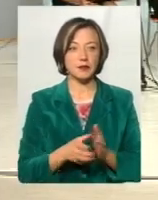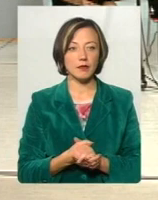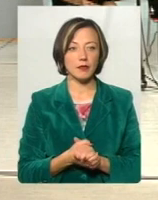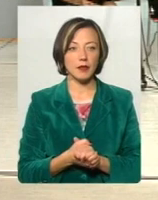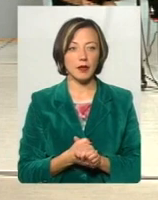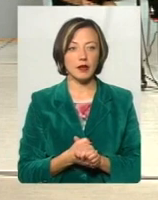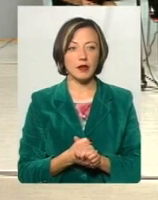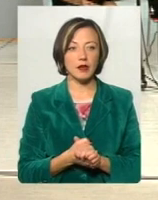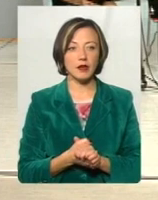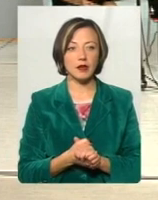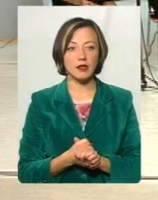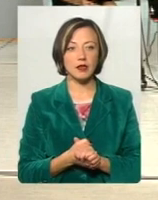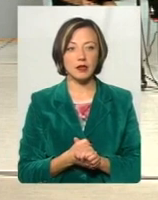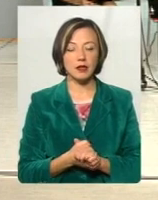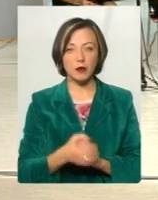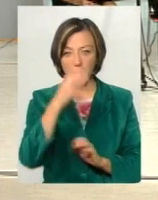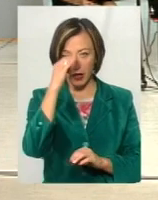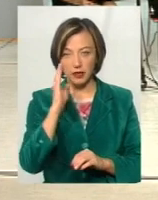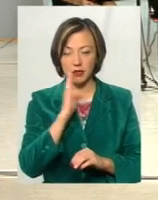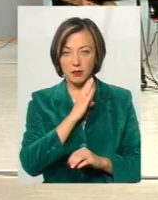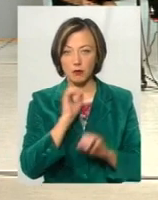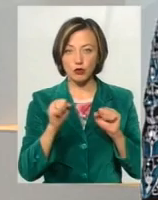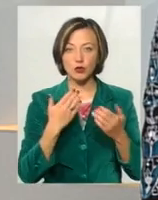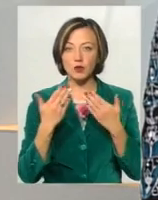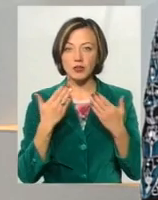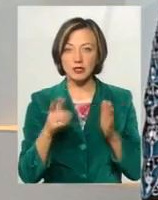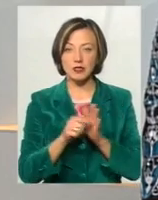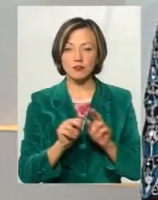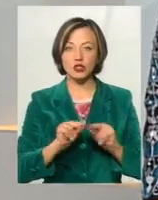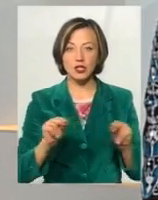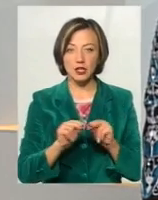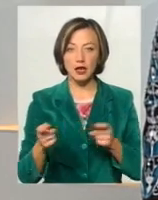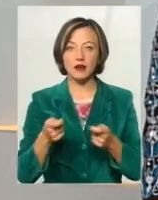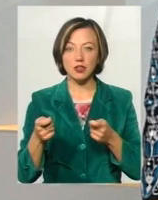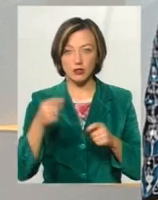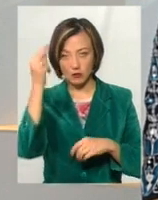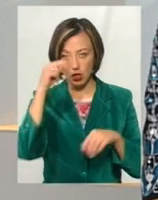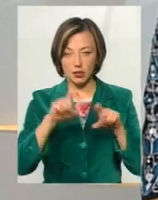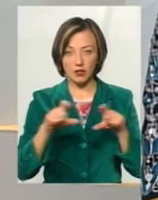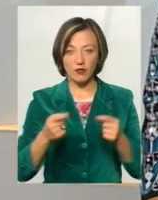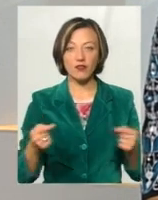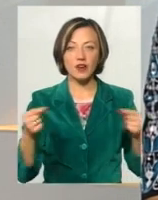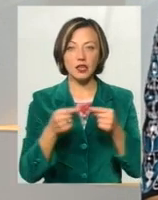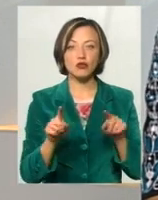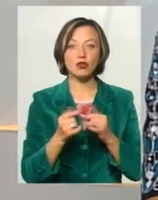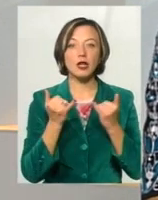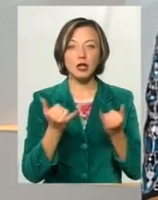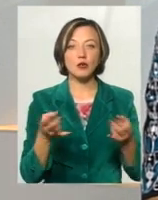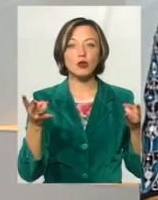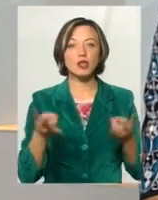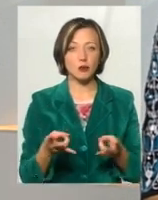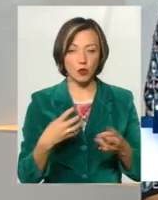Батьки можуть поспілкуватися з цим вчителем, поспілкуватися з керівництвом навчального закладу, визначити, що для них